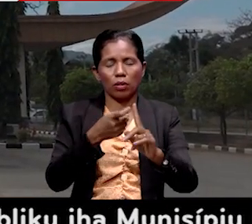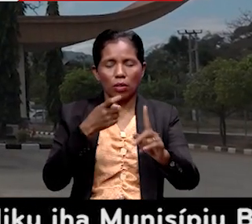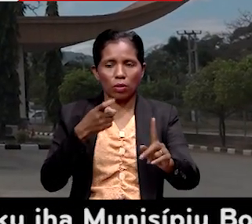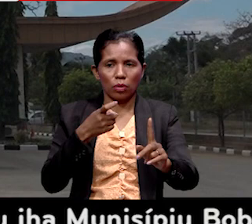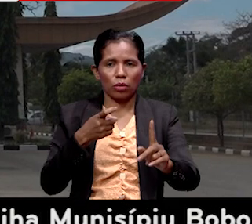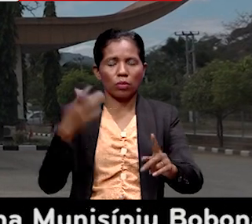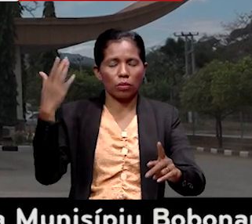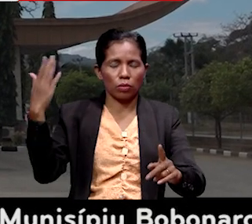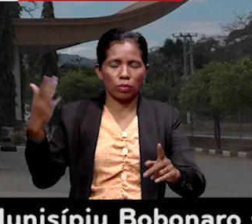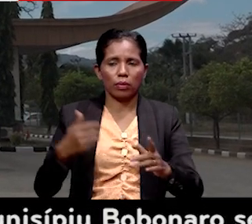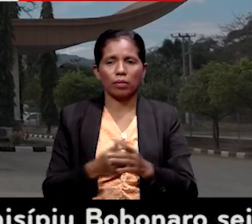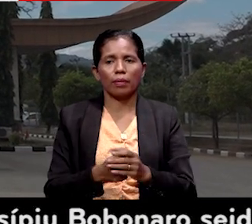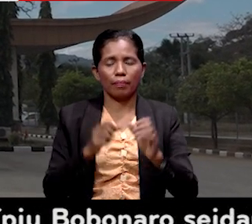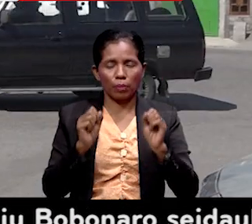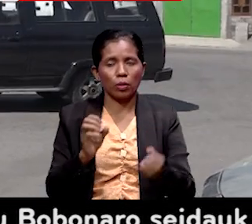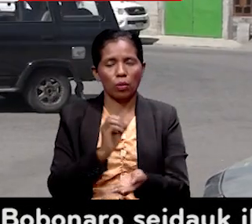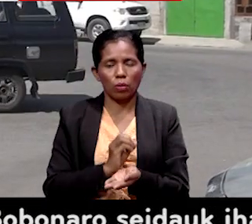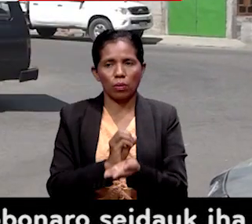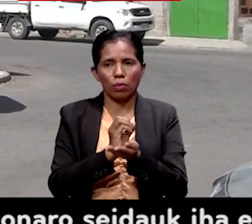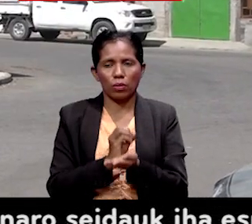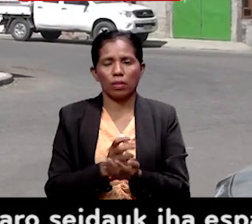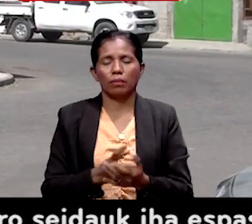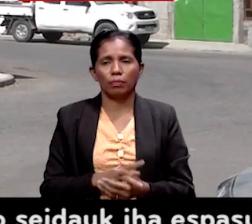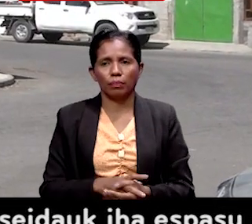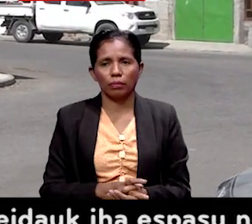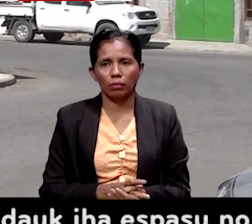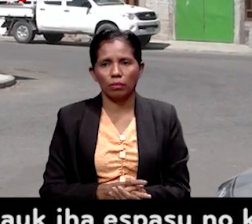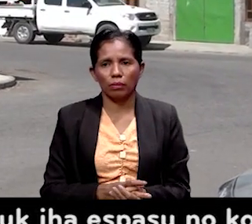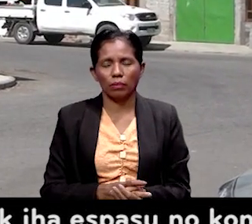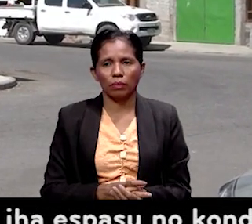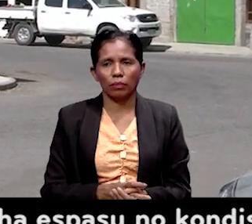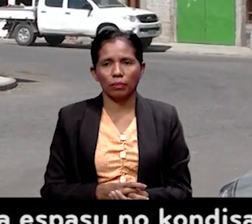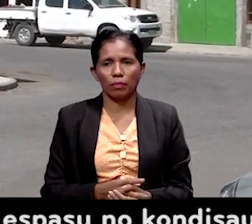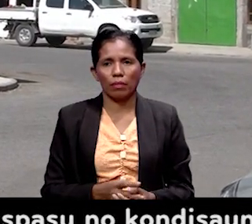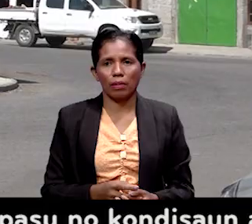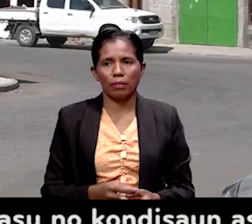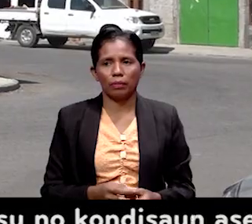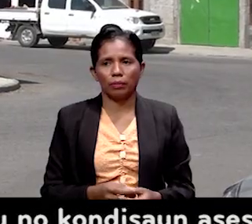mota masin suai nune mos oikusi. Napolin Saver, Justiniano Nano, Ziamen.